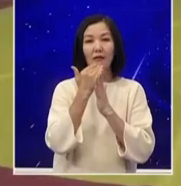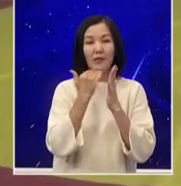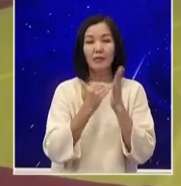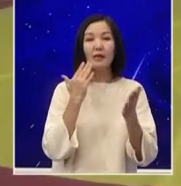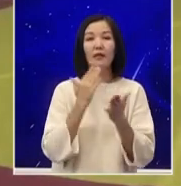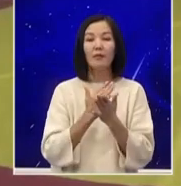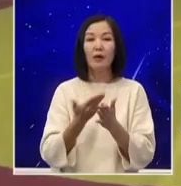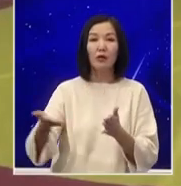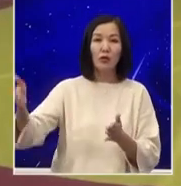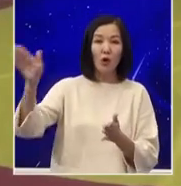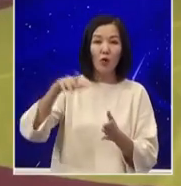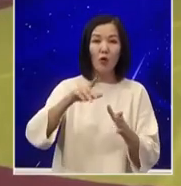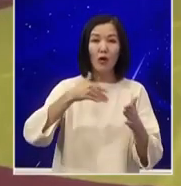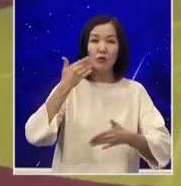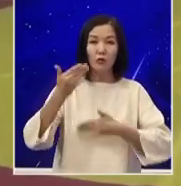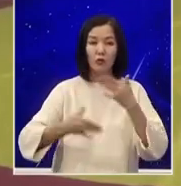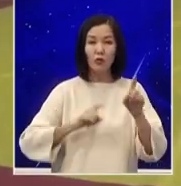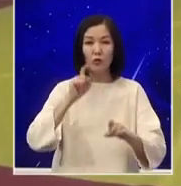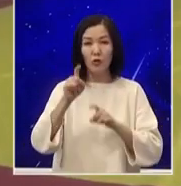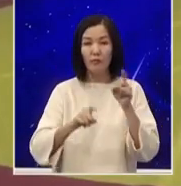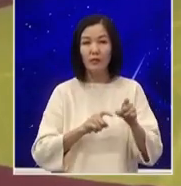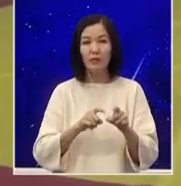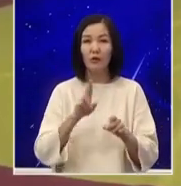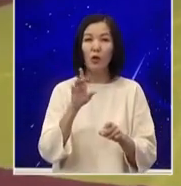бір күні кросс, бір күні жаңағы